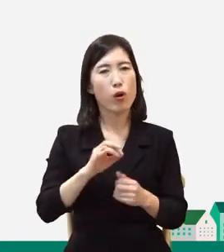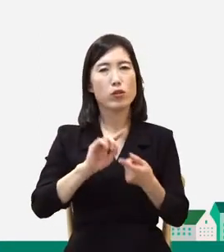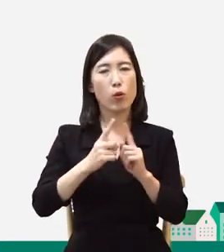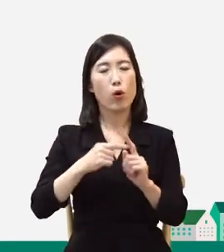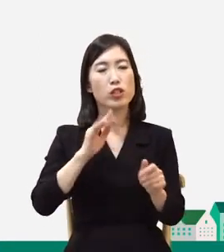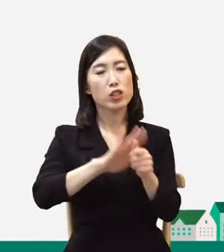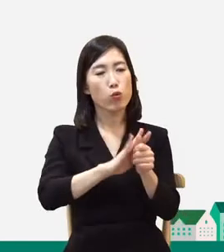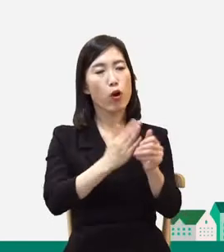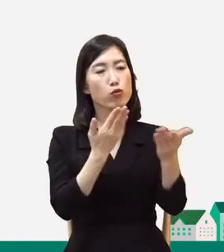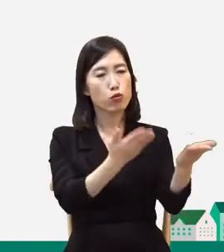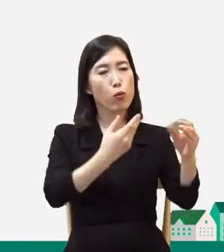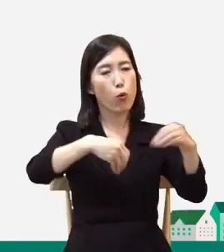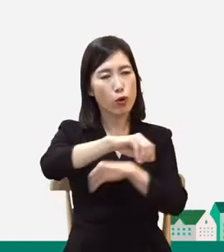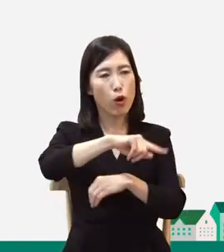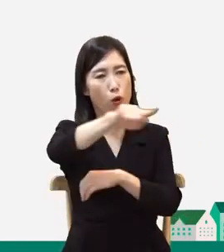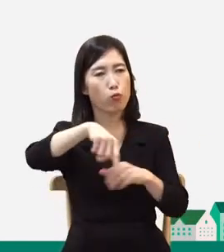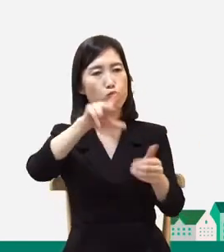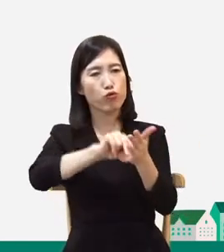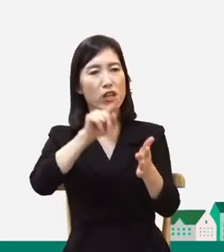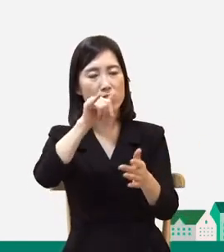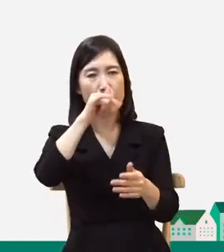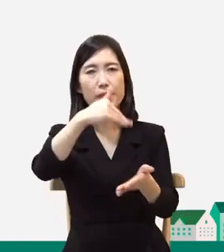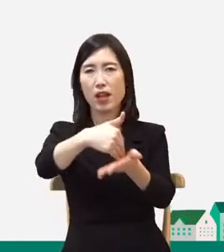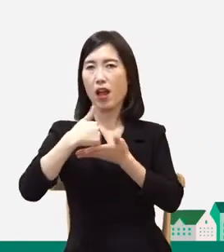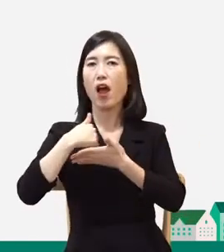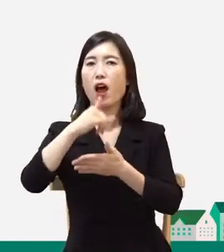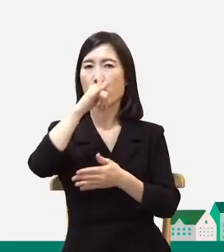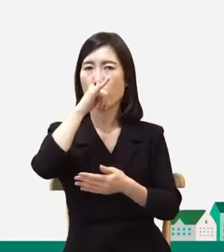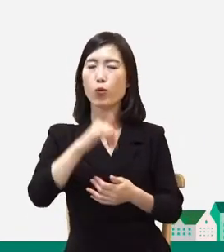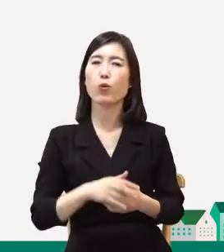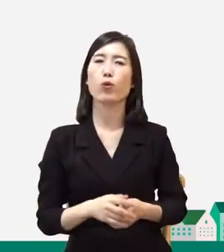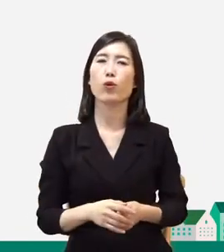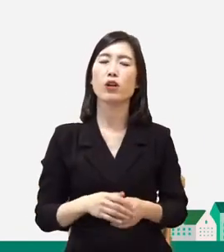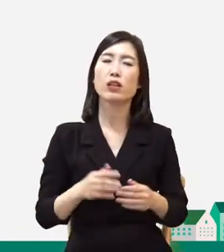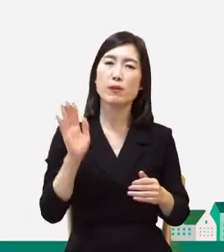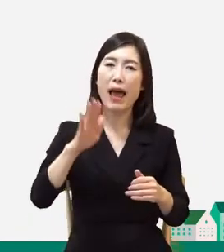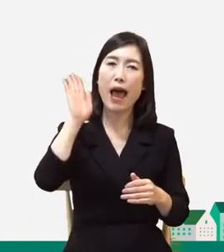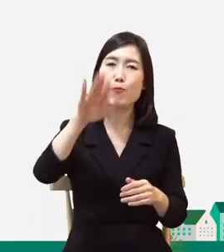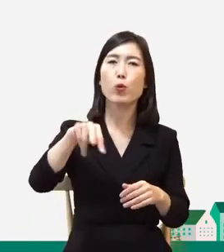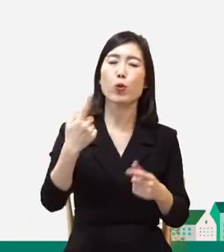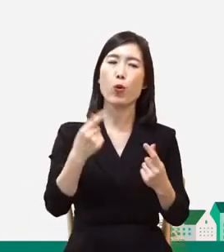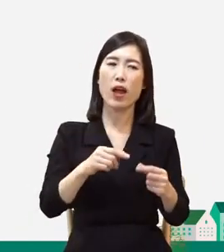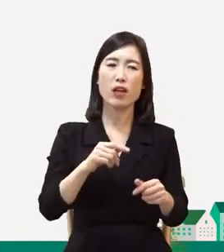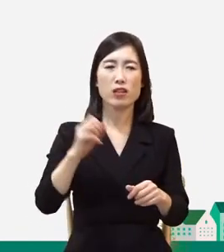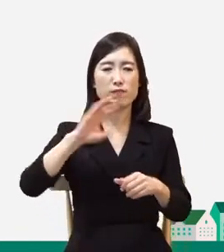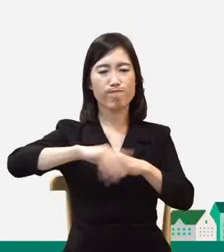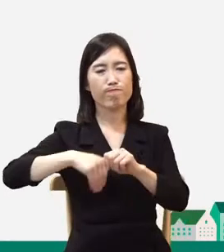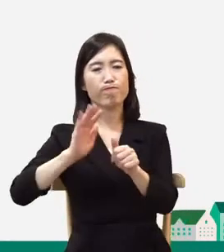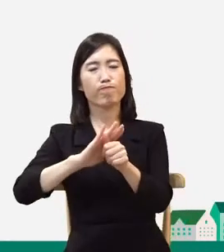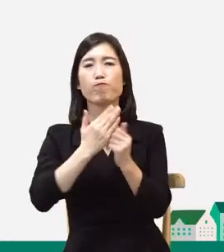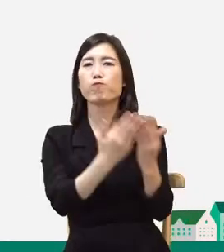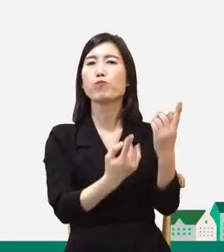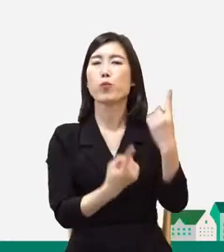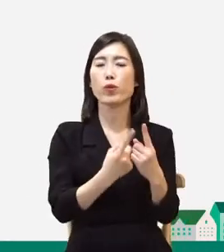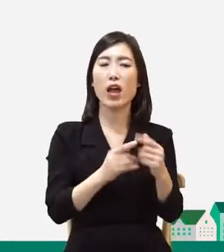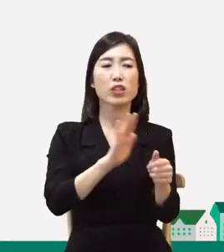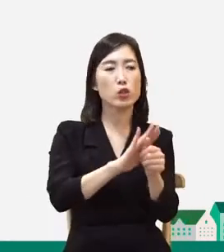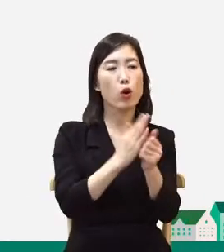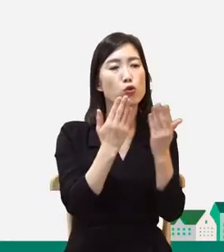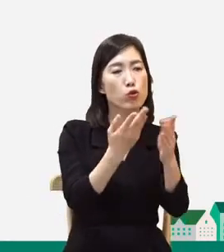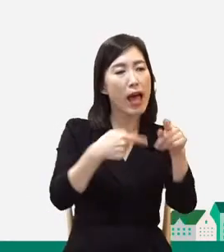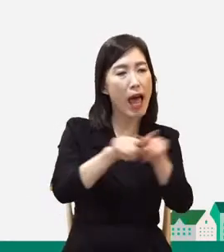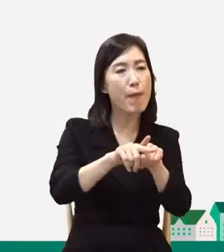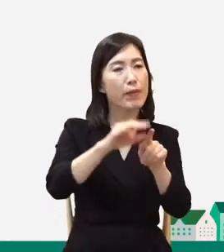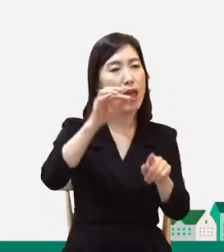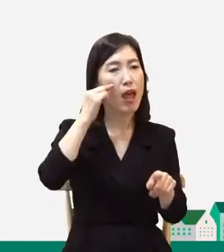되겠지만 기본적인 구조만으로도 이러한 상호협력체계, 보완체계가 만들어지는 것은 굉장히 고무적인 현상이라고